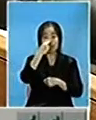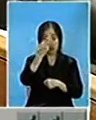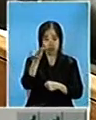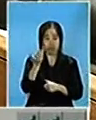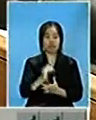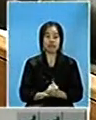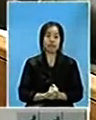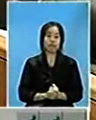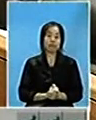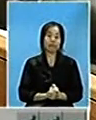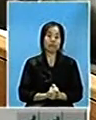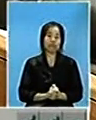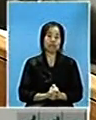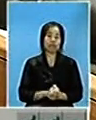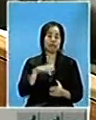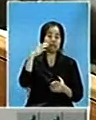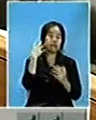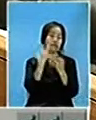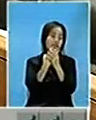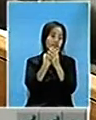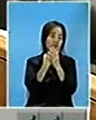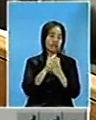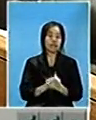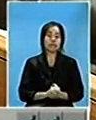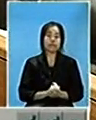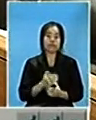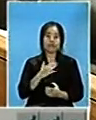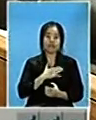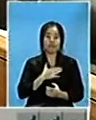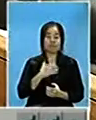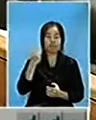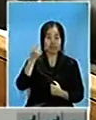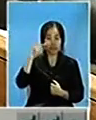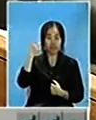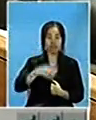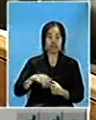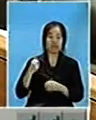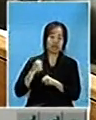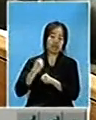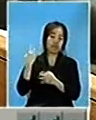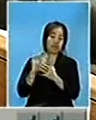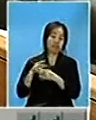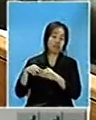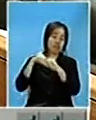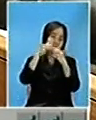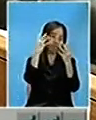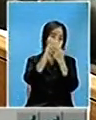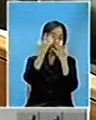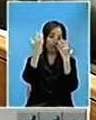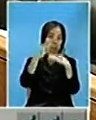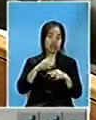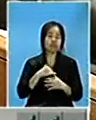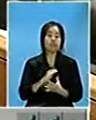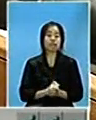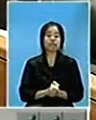ครับติดคุกครับและผมก็เคยทำคนที่ไปพูดอย่างนี้นอกศาลให้ติดคุกมาแล้ว